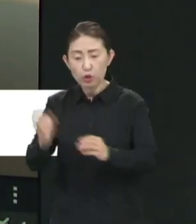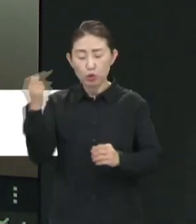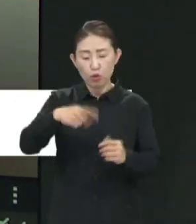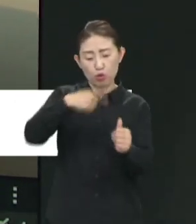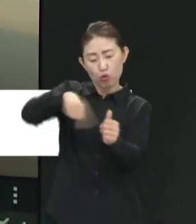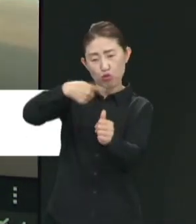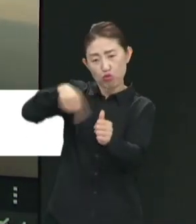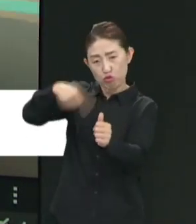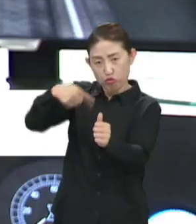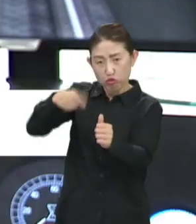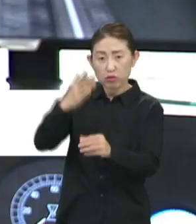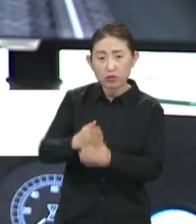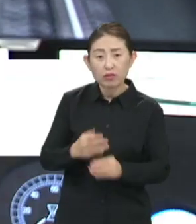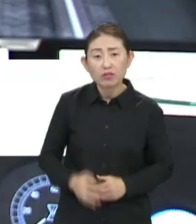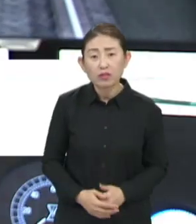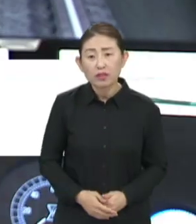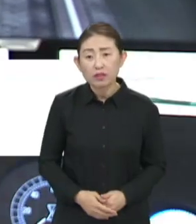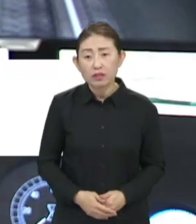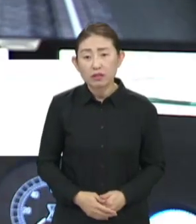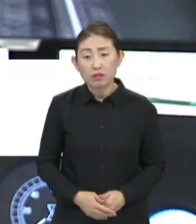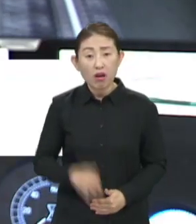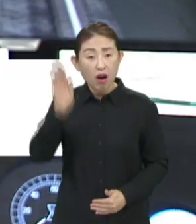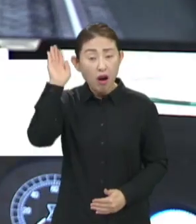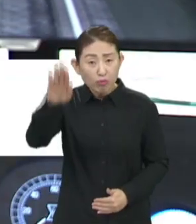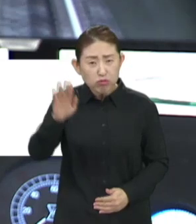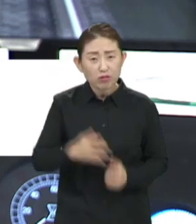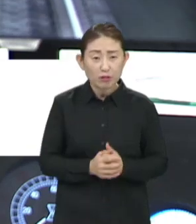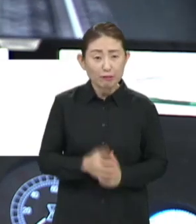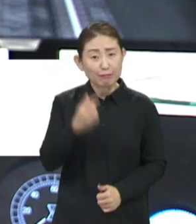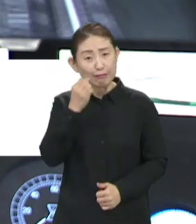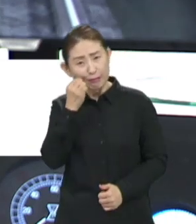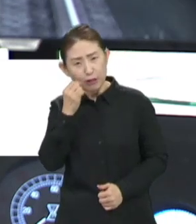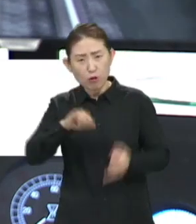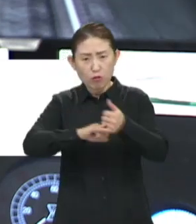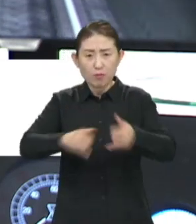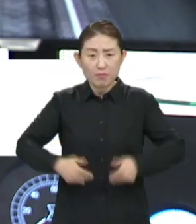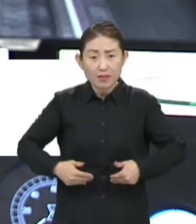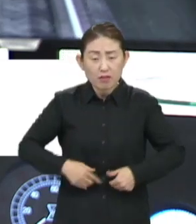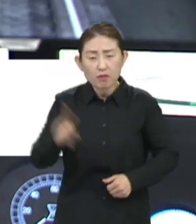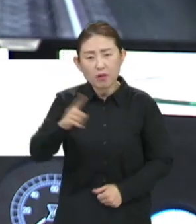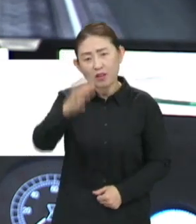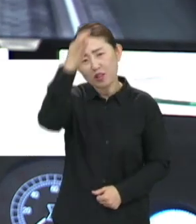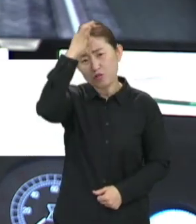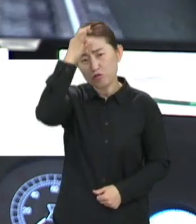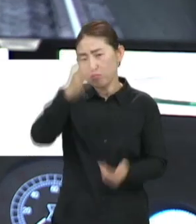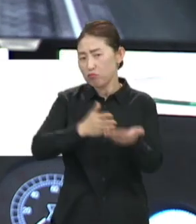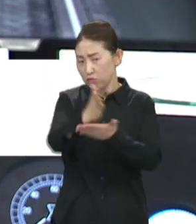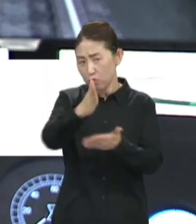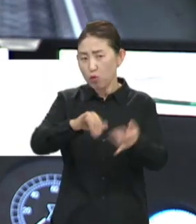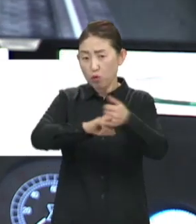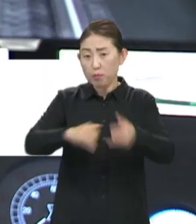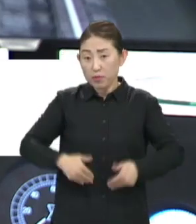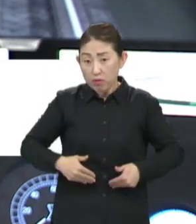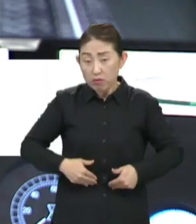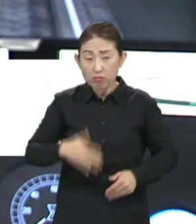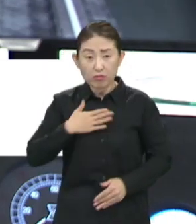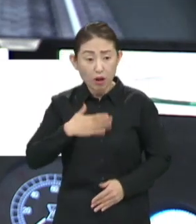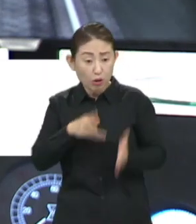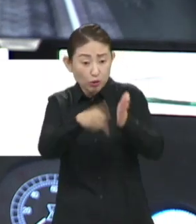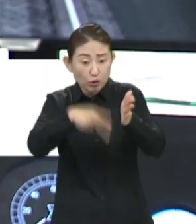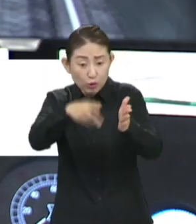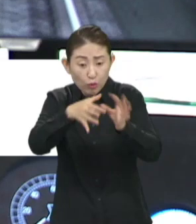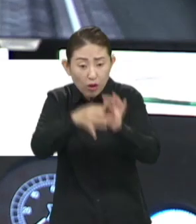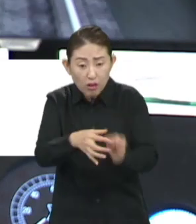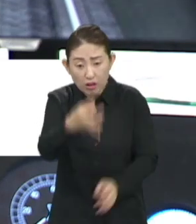구축했습니다. 앞으로 이제 전문직이 각광받는 시대에서 이런 철도 분야의 탑이 될 수 있다는 기회를 얻게 된